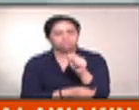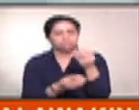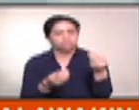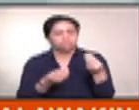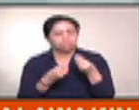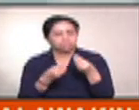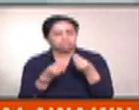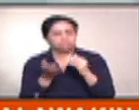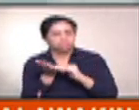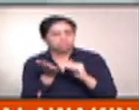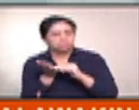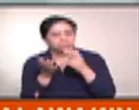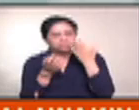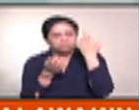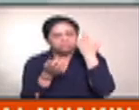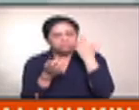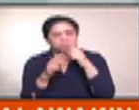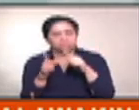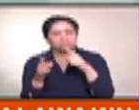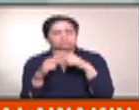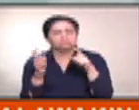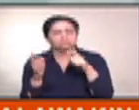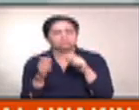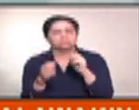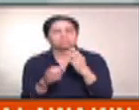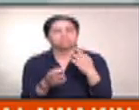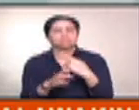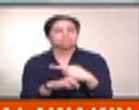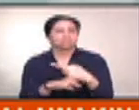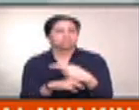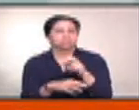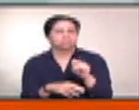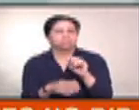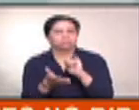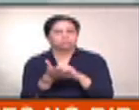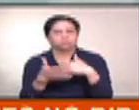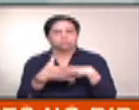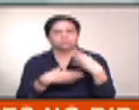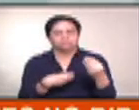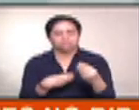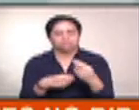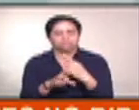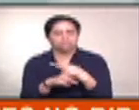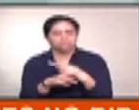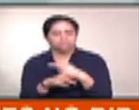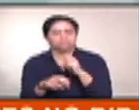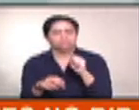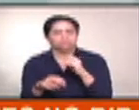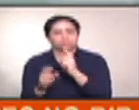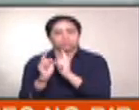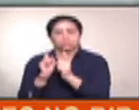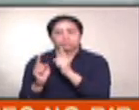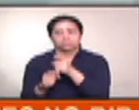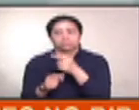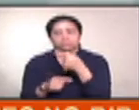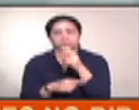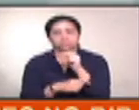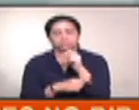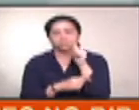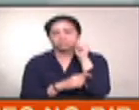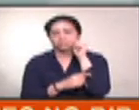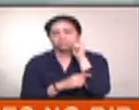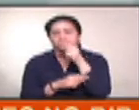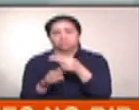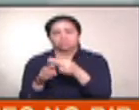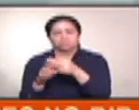binigay niya hong excuse doon sa kanyang letter ay for calibration daw po yun, kaya nasa labas. Ngayon ho, kinausap na ho ni General Almadin, si